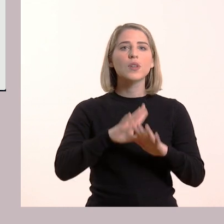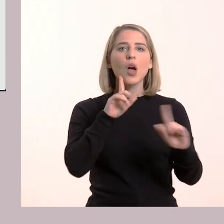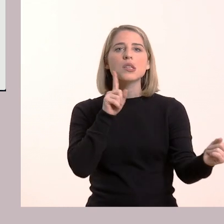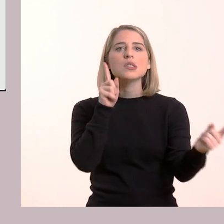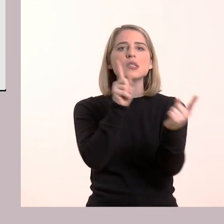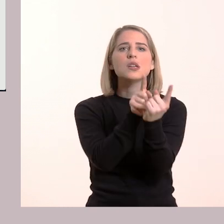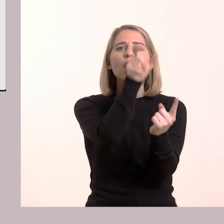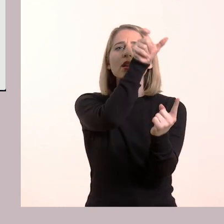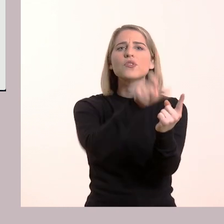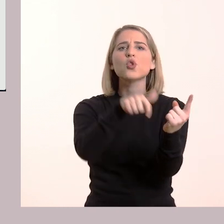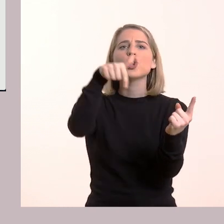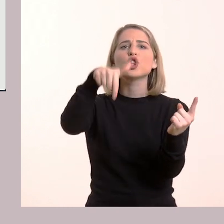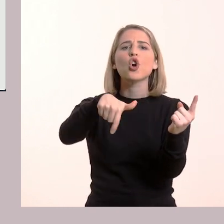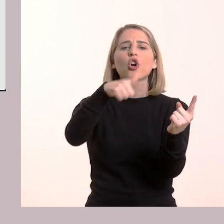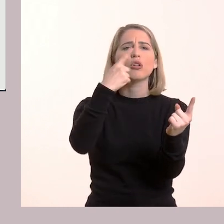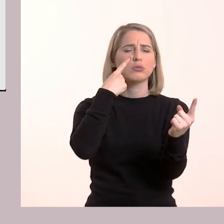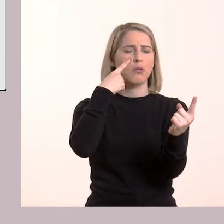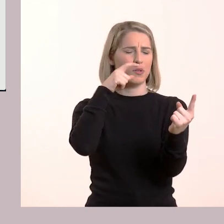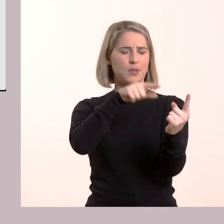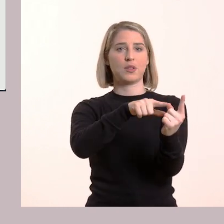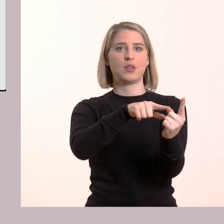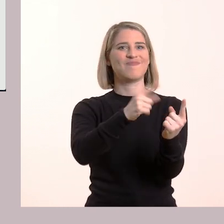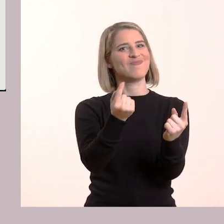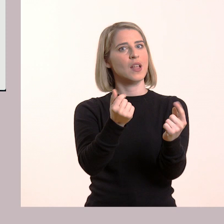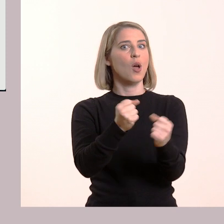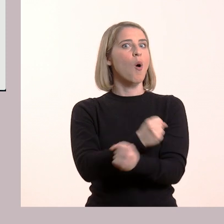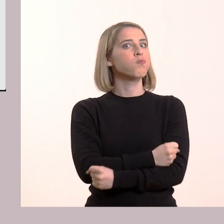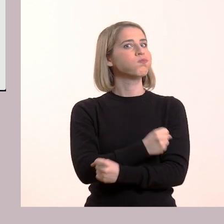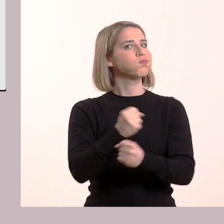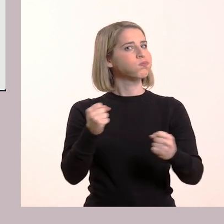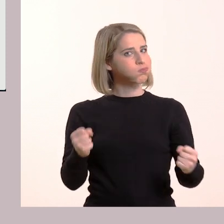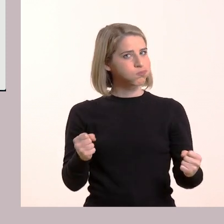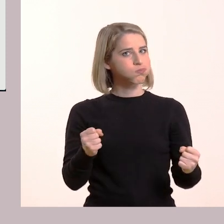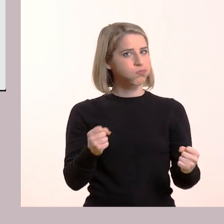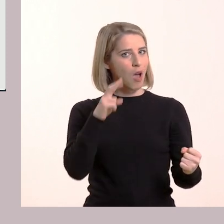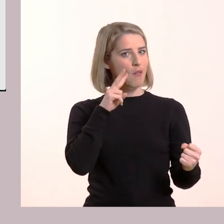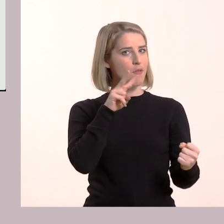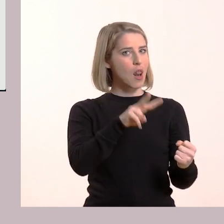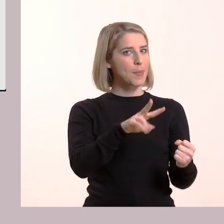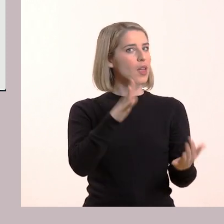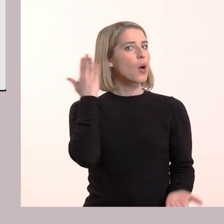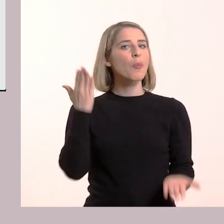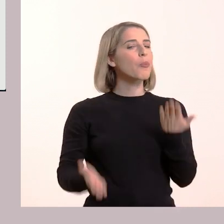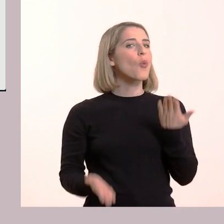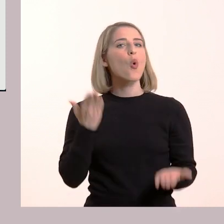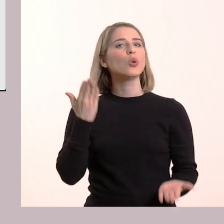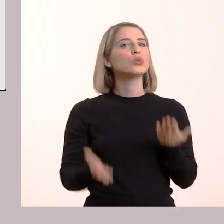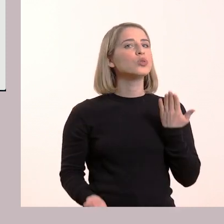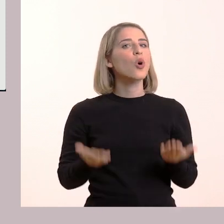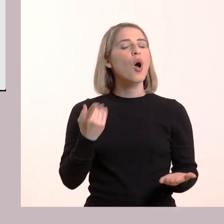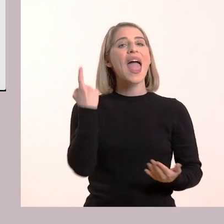συναντάει τον Γιώργο. Τον βλέπετε τον Γιώργο? Το τρώει το φαΐ το Γιώργος. 100 κιλά ζυγίζει ο Γιώργος.